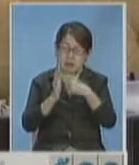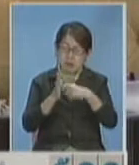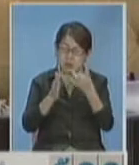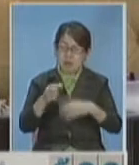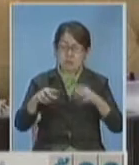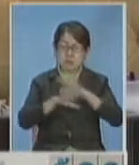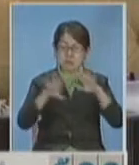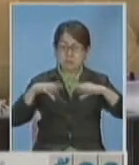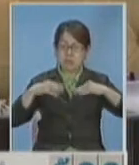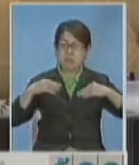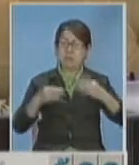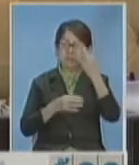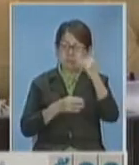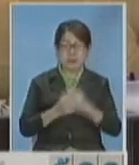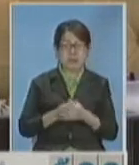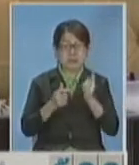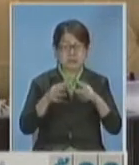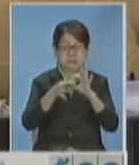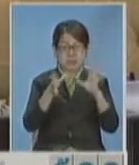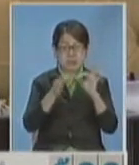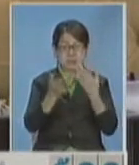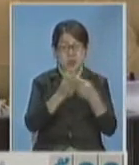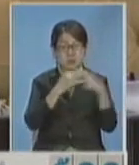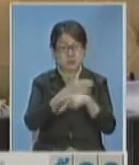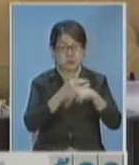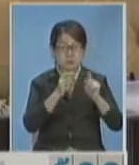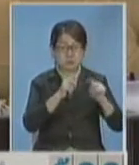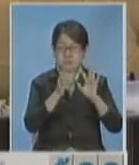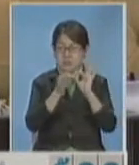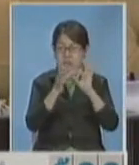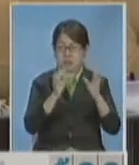นด้วยเพราะอะไรมันไม่เกี่ยวกับเรื่องการทุจริตหรอกครับ